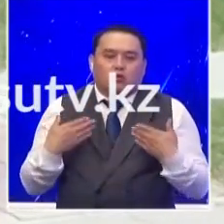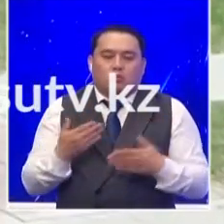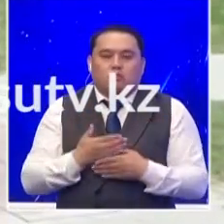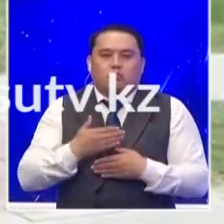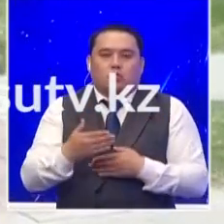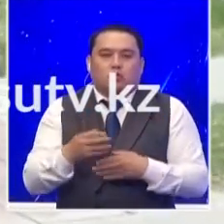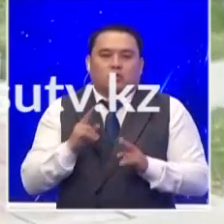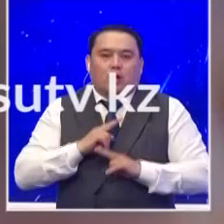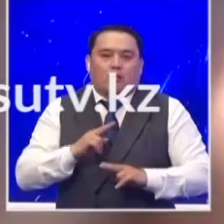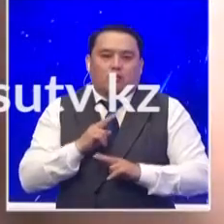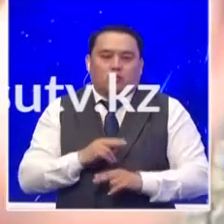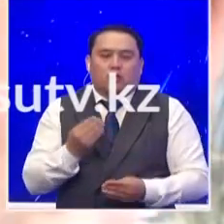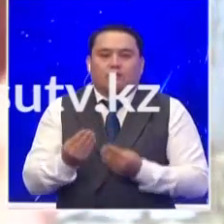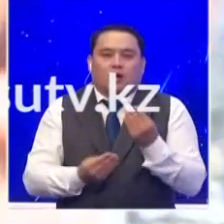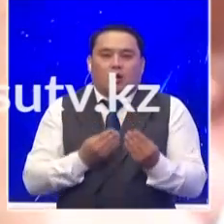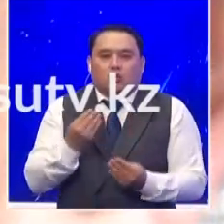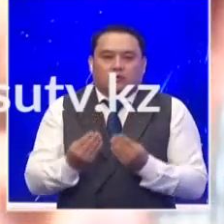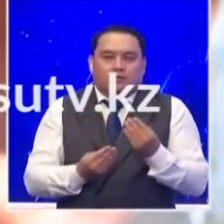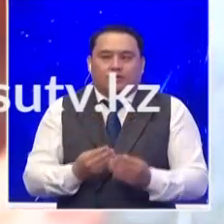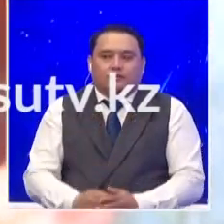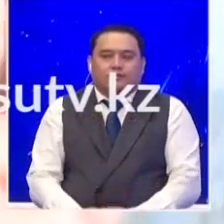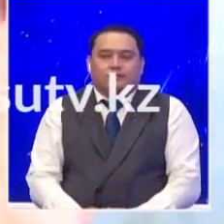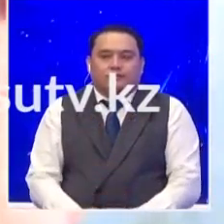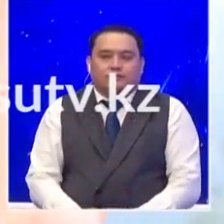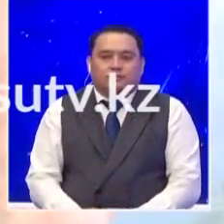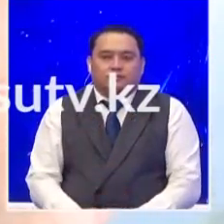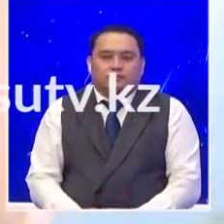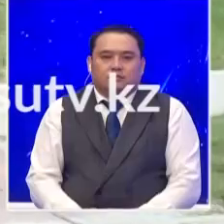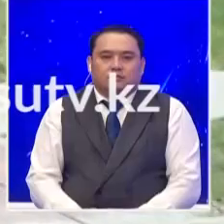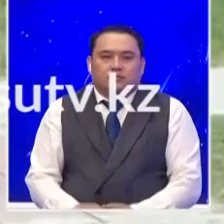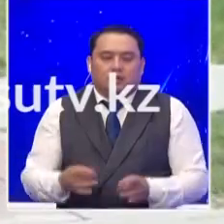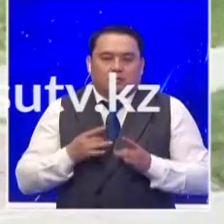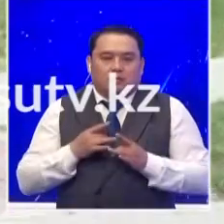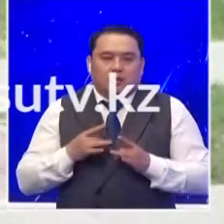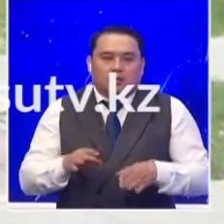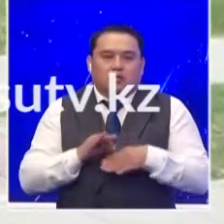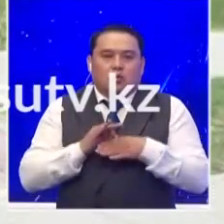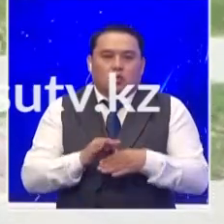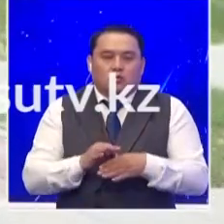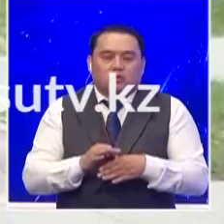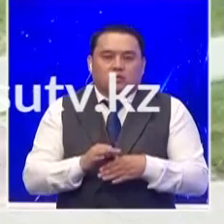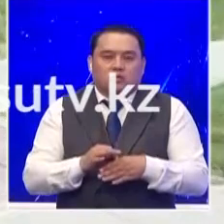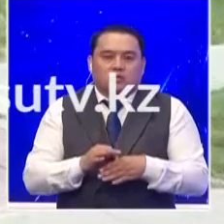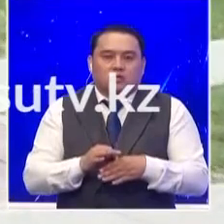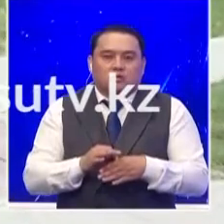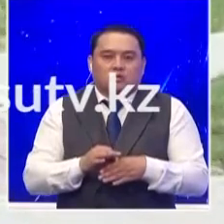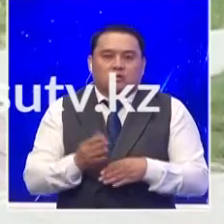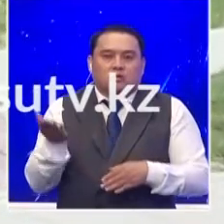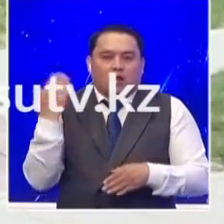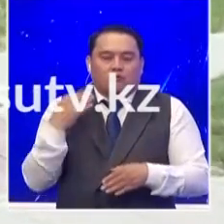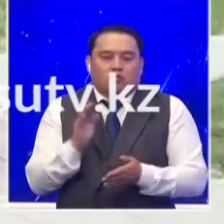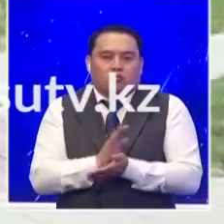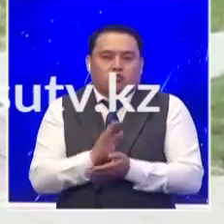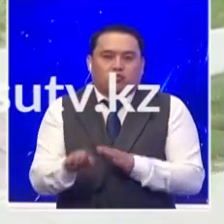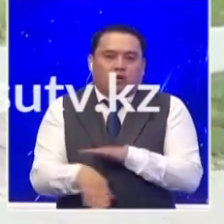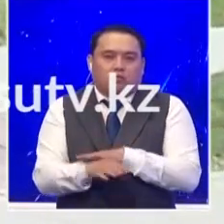работы. Внуку вывести, ребятишек тут. Иногда ставят концерты. Раньше здесь еще речка была и все. Больше ничего не